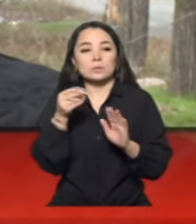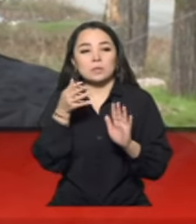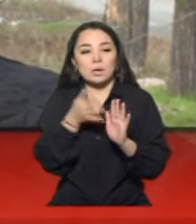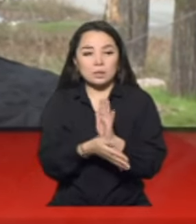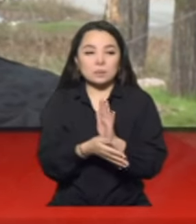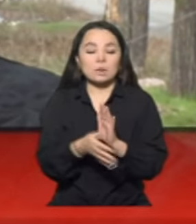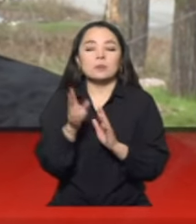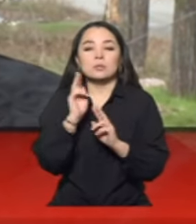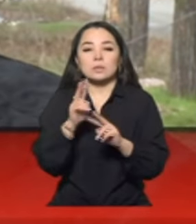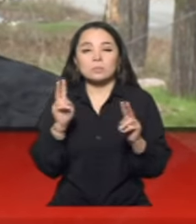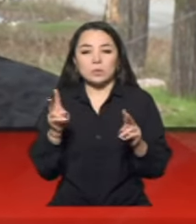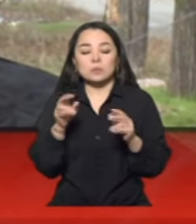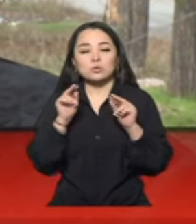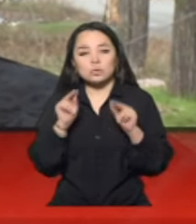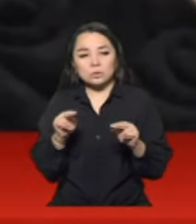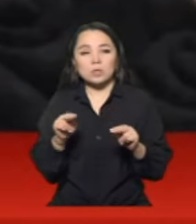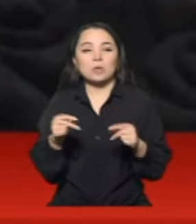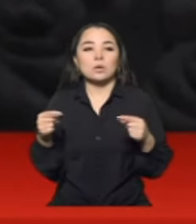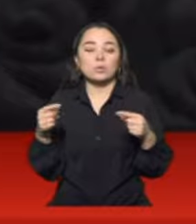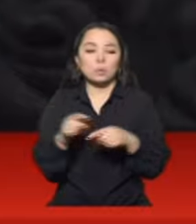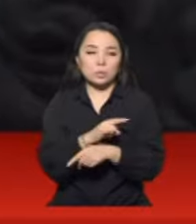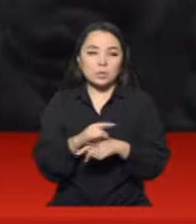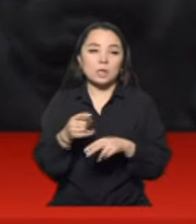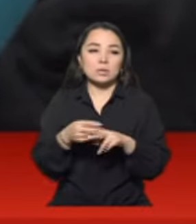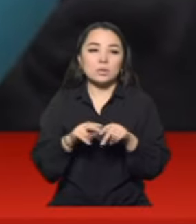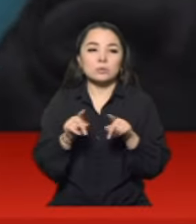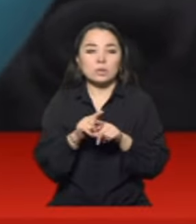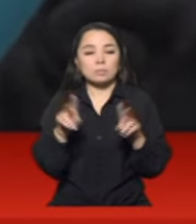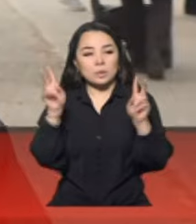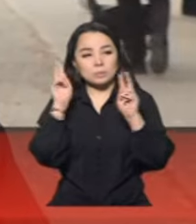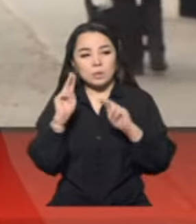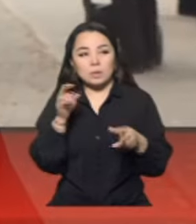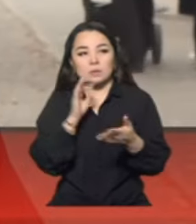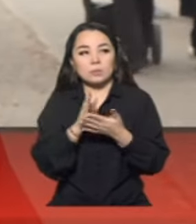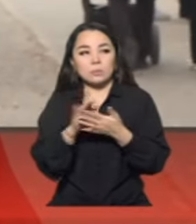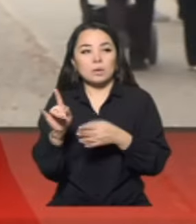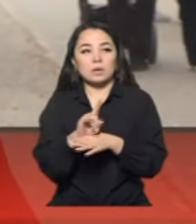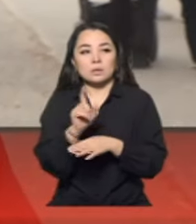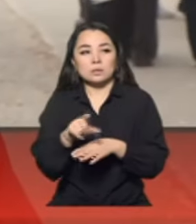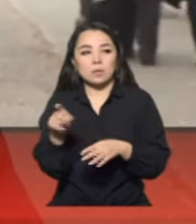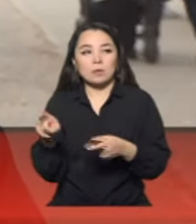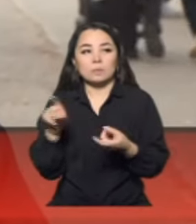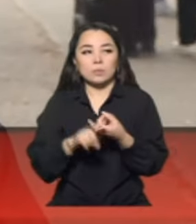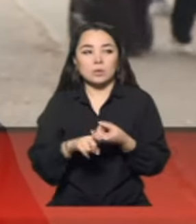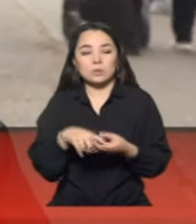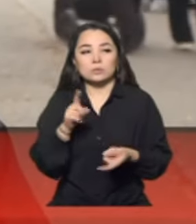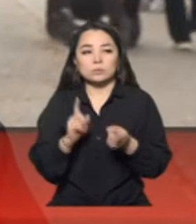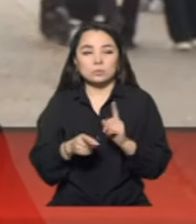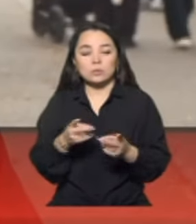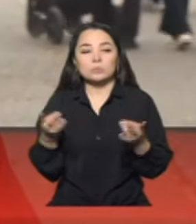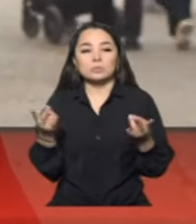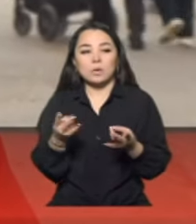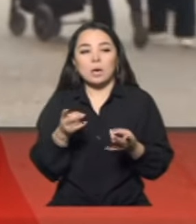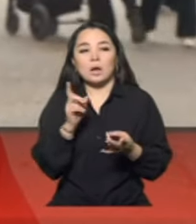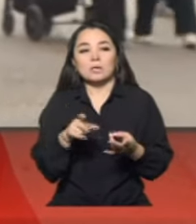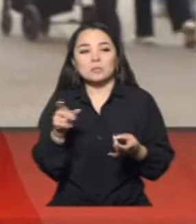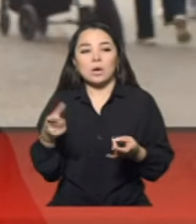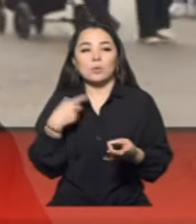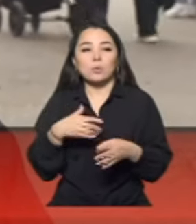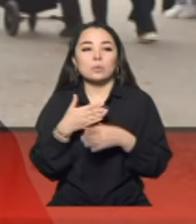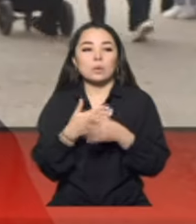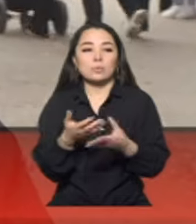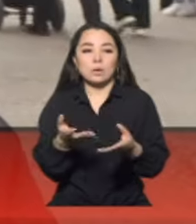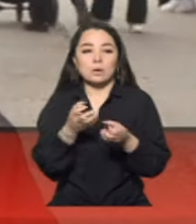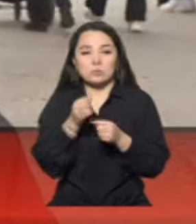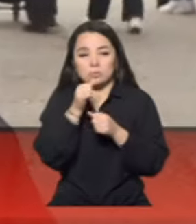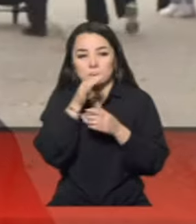атқаны, қайсысы шын, қайсысы өтірік, өзімізді отырып білмей қалдық. Алаяқтардың арқасында шын мұқтаж адамдар өз көмегін ала